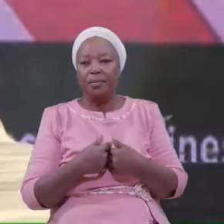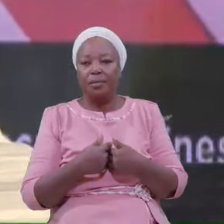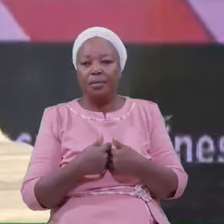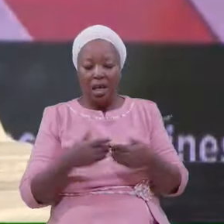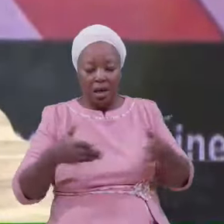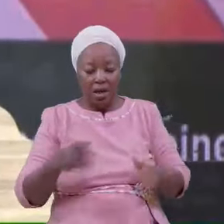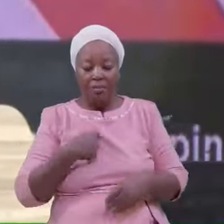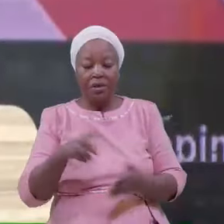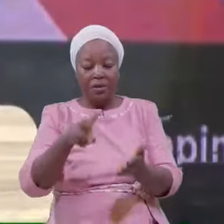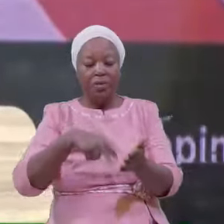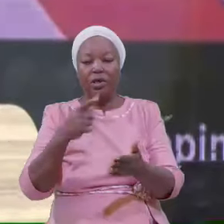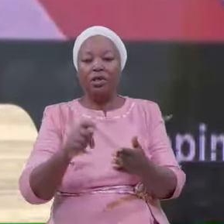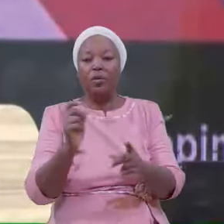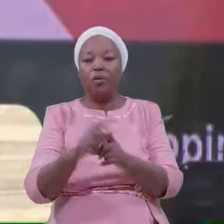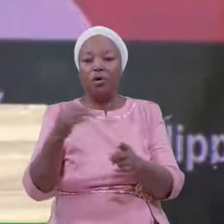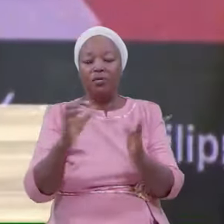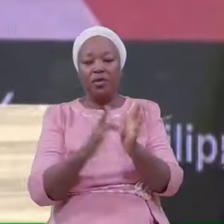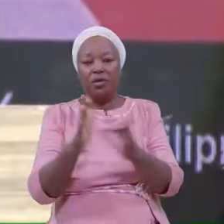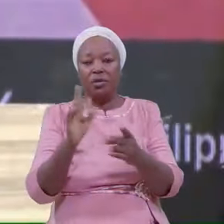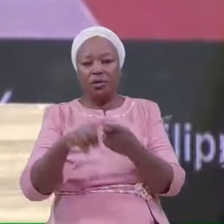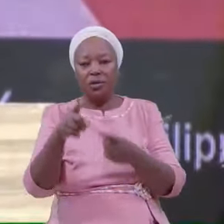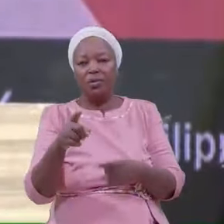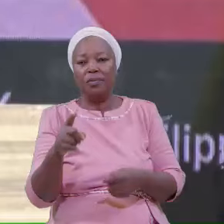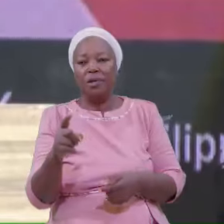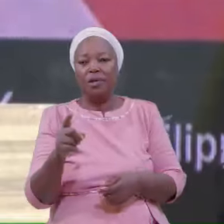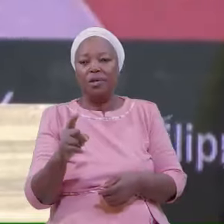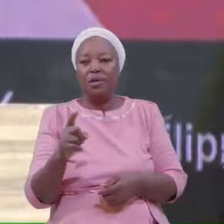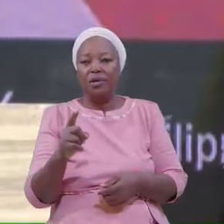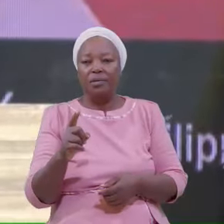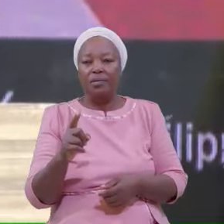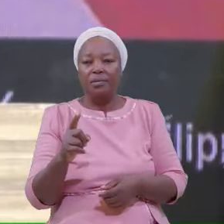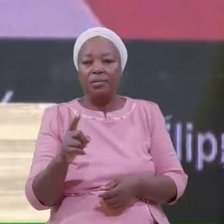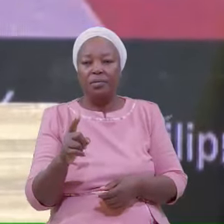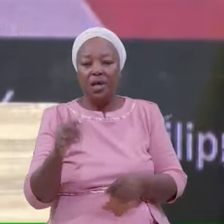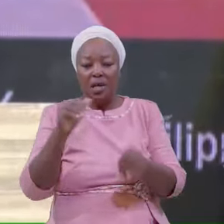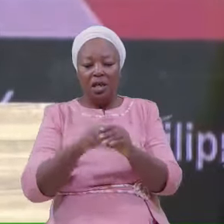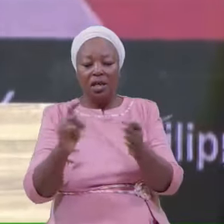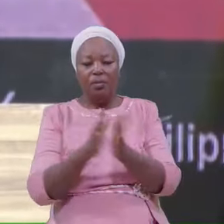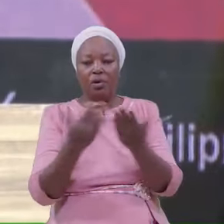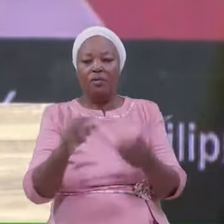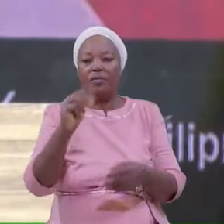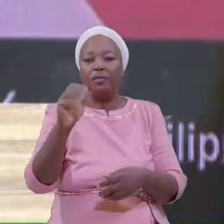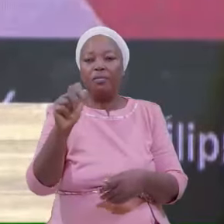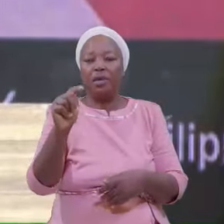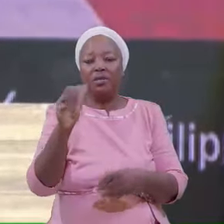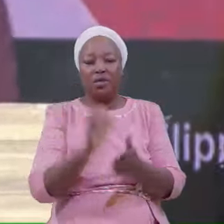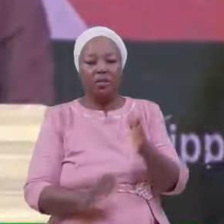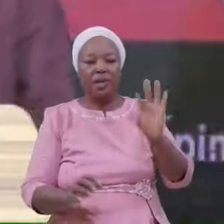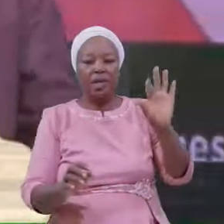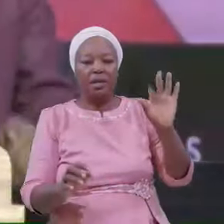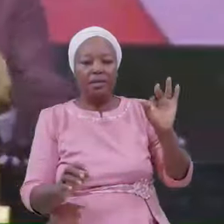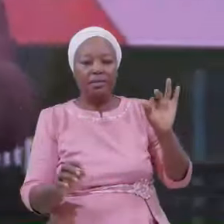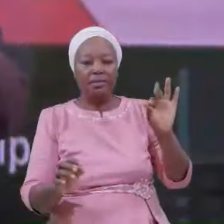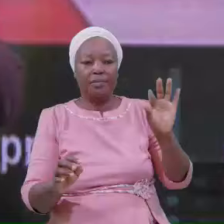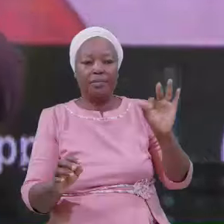of Jesus to you. Ito ang sinasabi ng banal na kasulatan. In Matthew chapter 19. Sa Mateo,